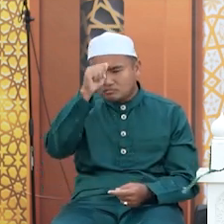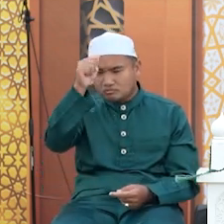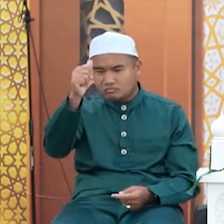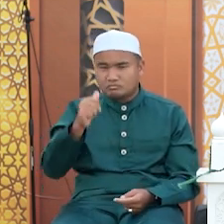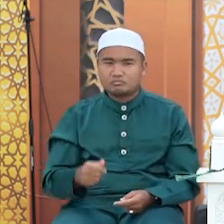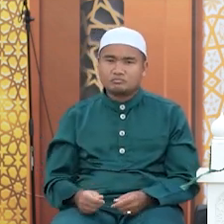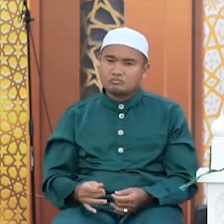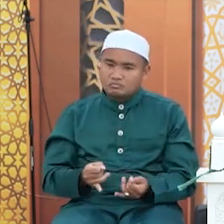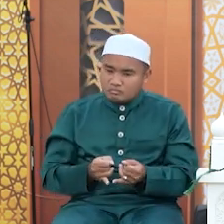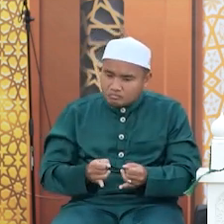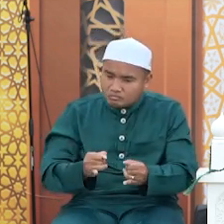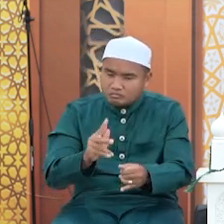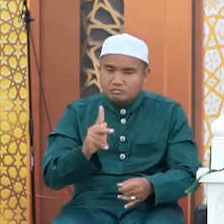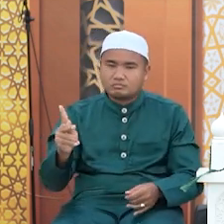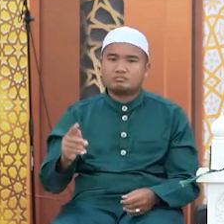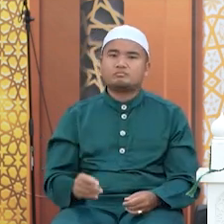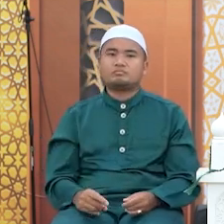illa wahyun yuha.